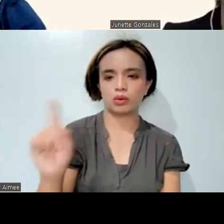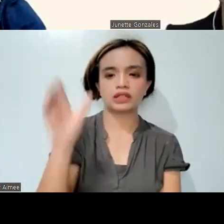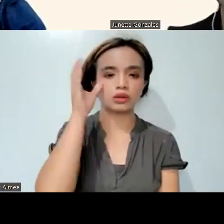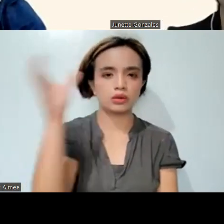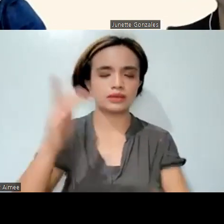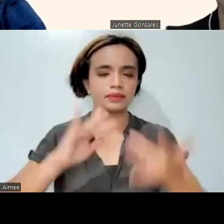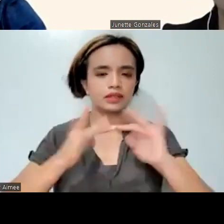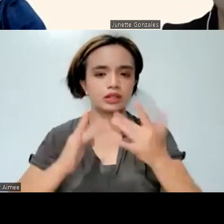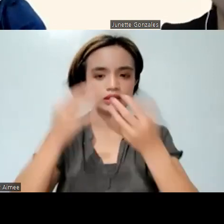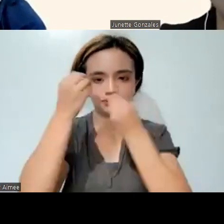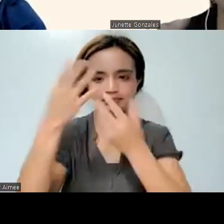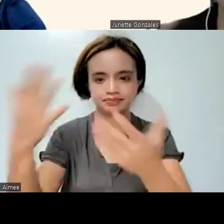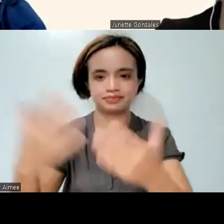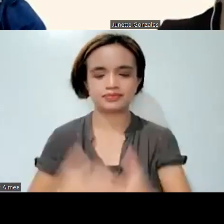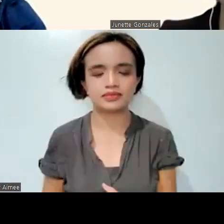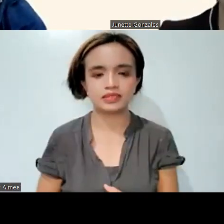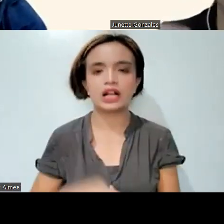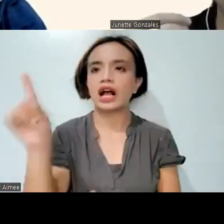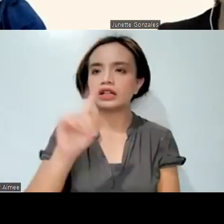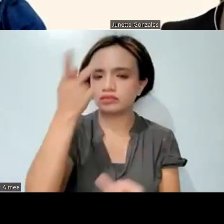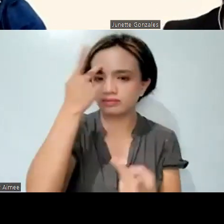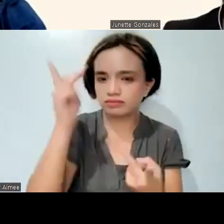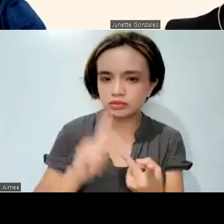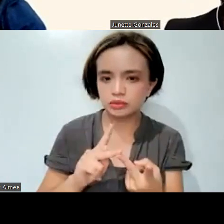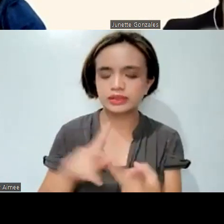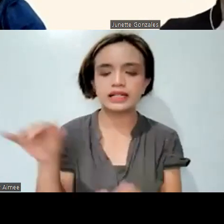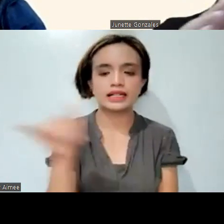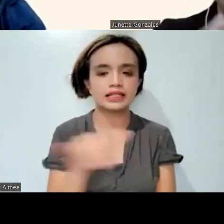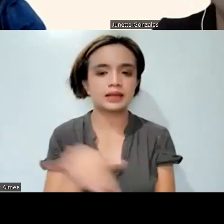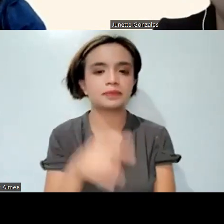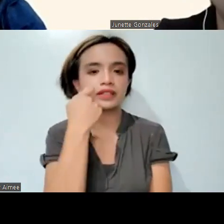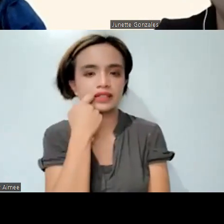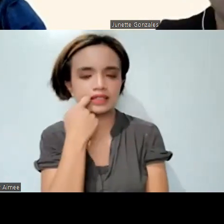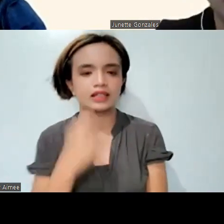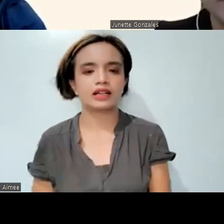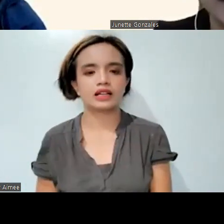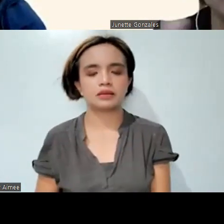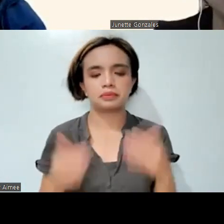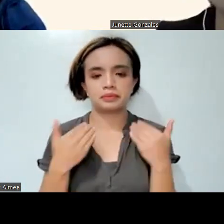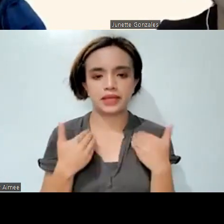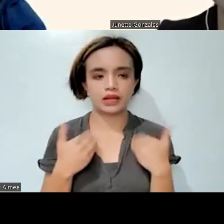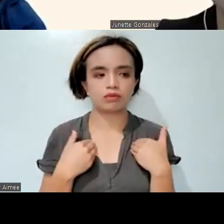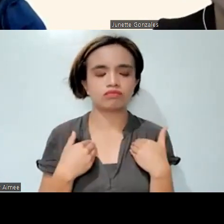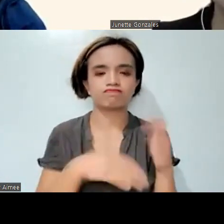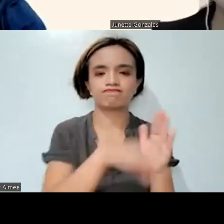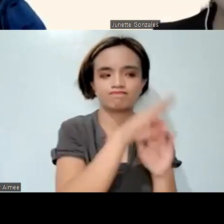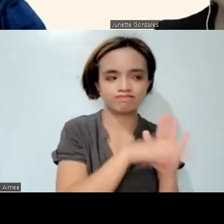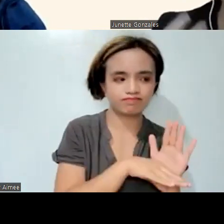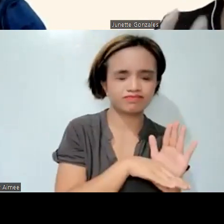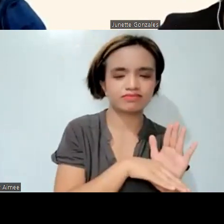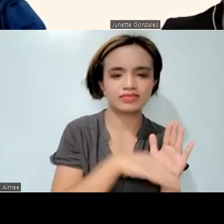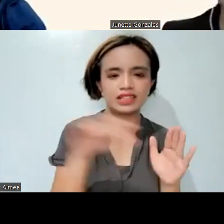online information. Parang ano yung motive? Kasi parang kanina meron tayong mga items na